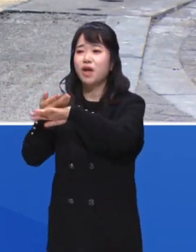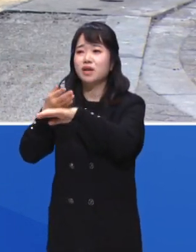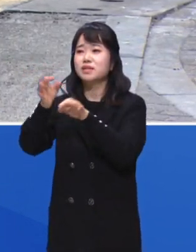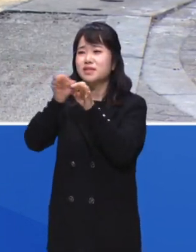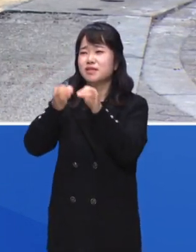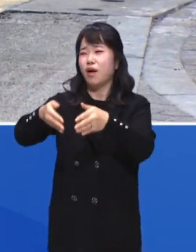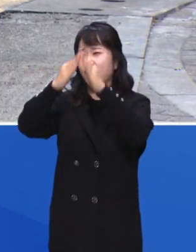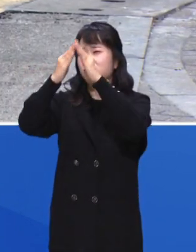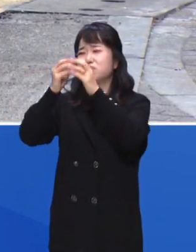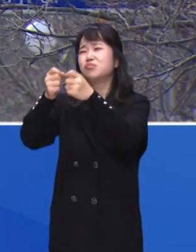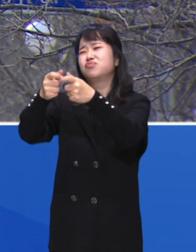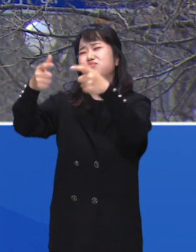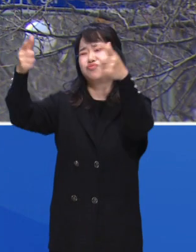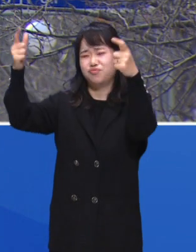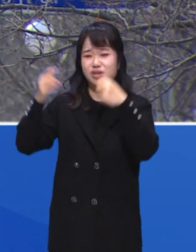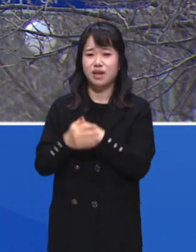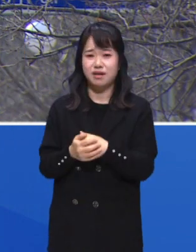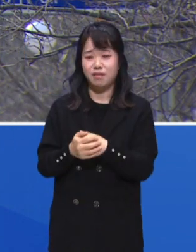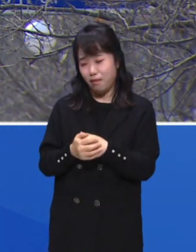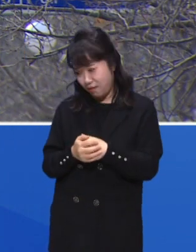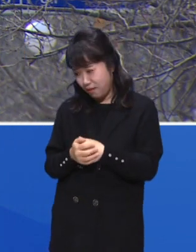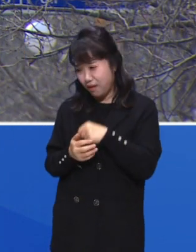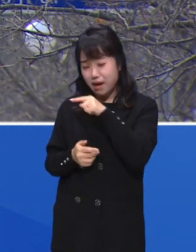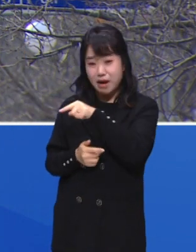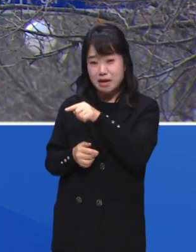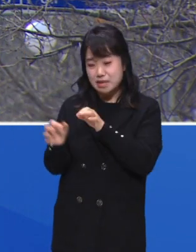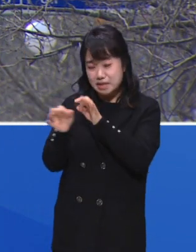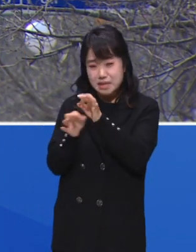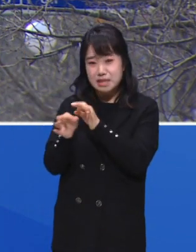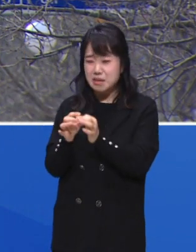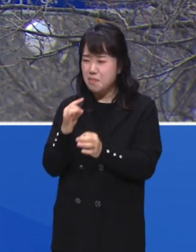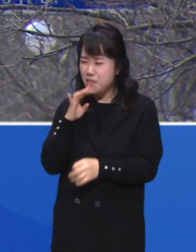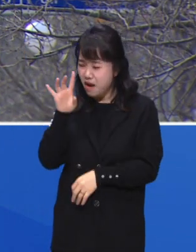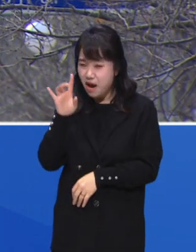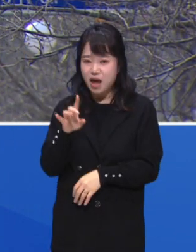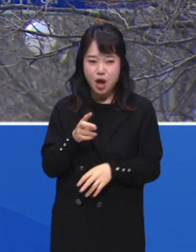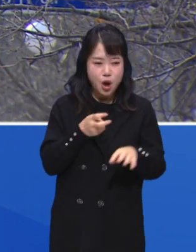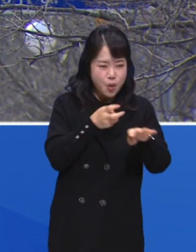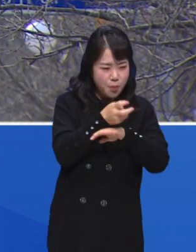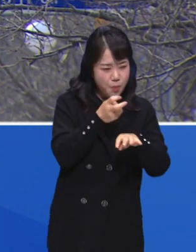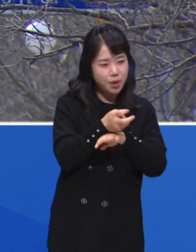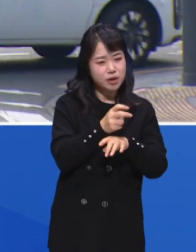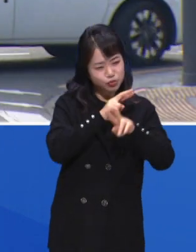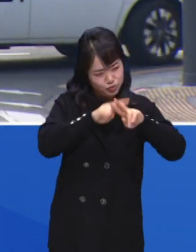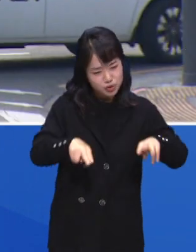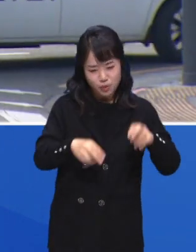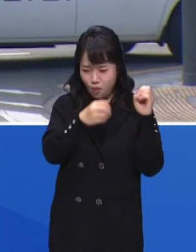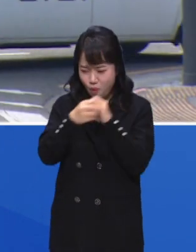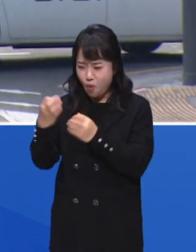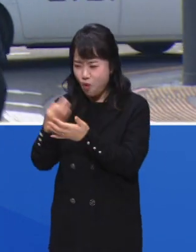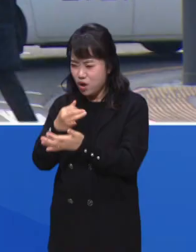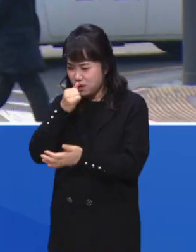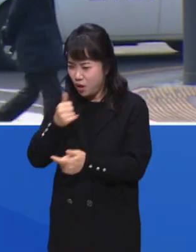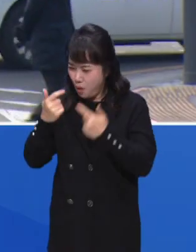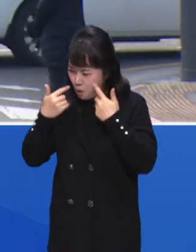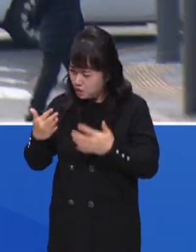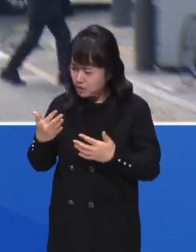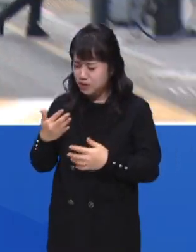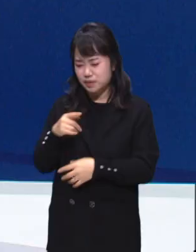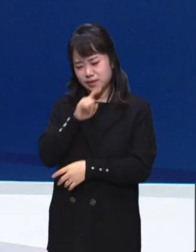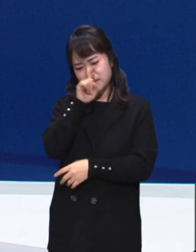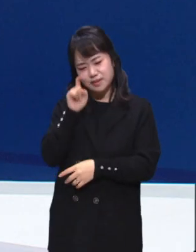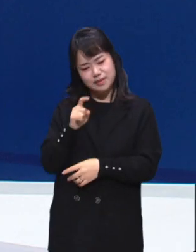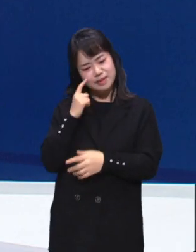상권 문제 다각도적인 검토는 필요하지만 교통 문제로 푸는게 과연 해법일까 그런 생각이 있습니다